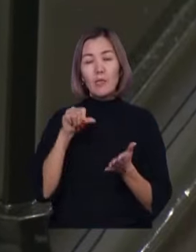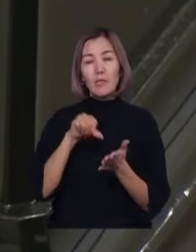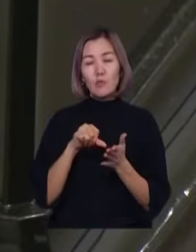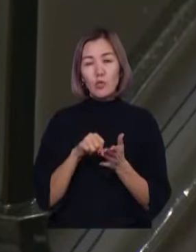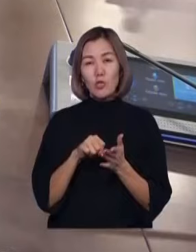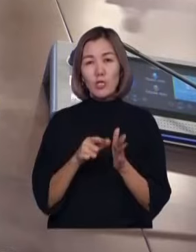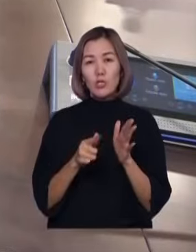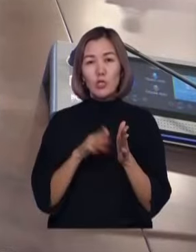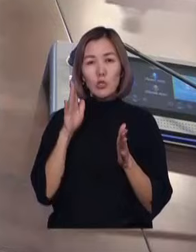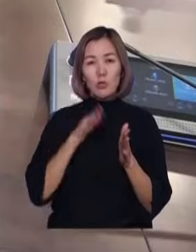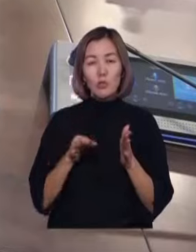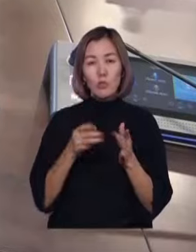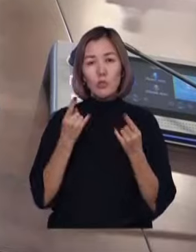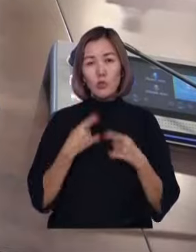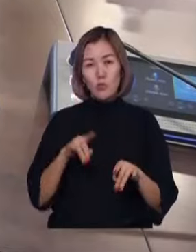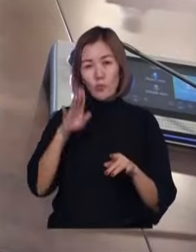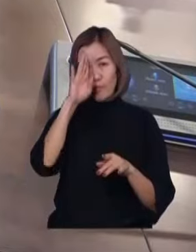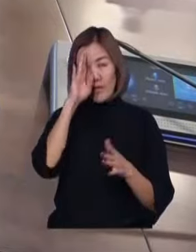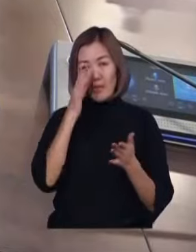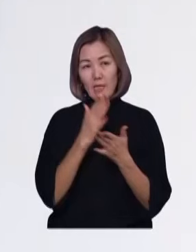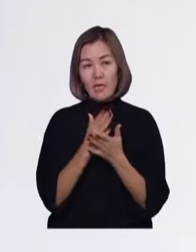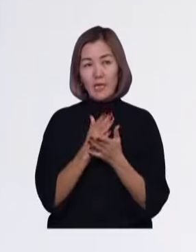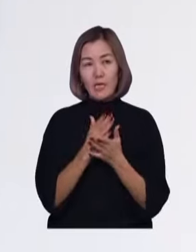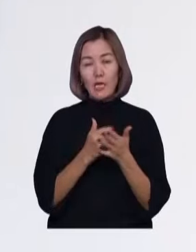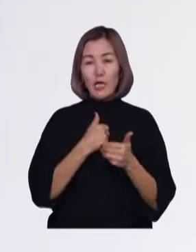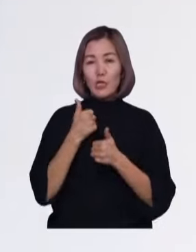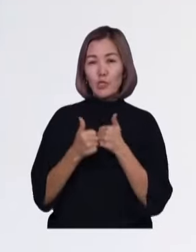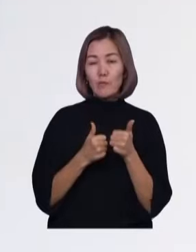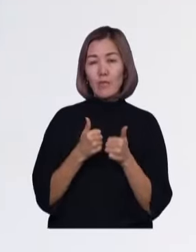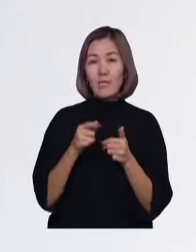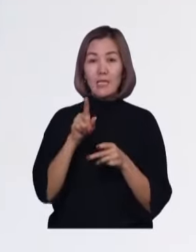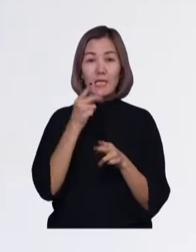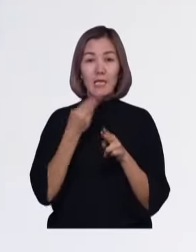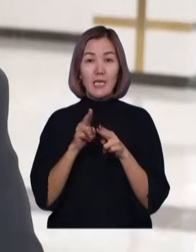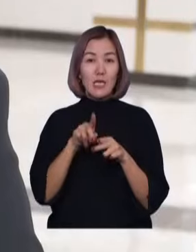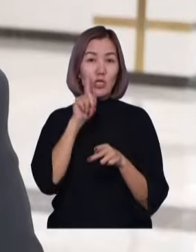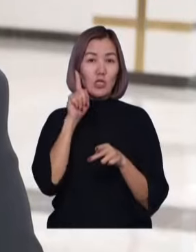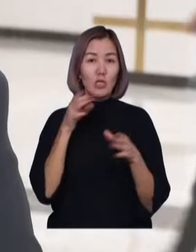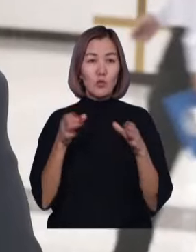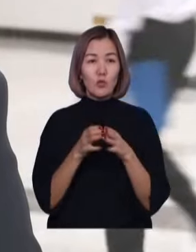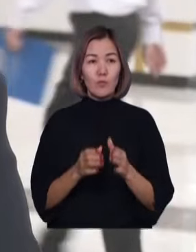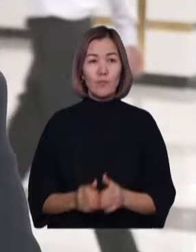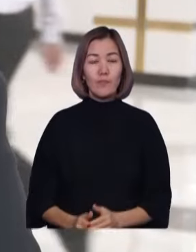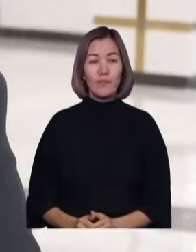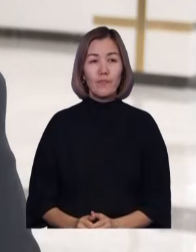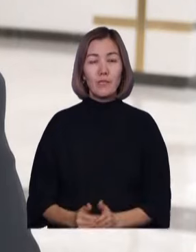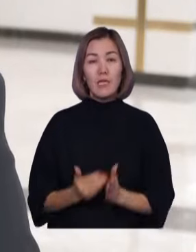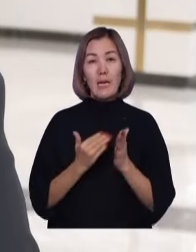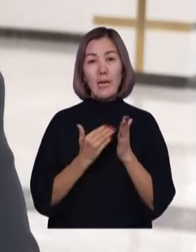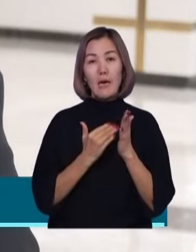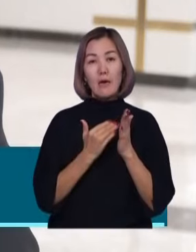дені Жетісу облысының тумалары, әрі чемпионаттағы ең жас ұжым. Біртіндеп